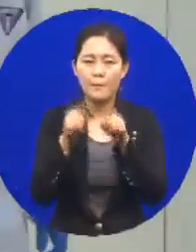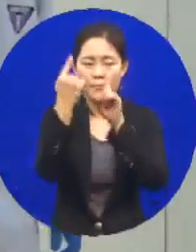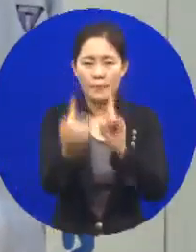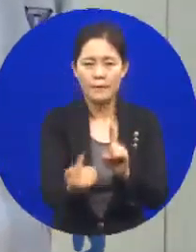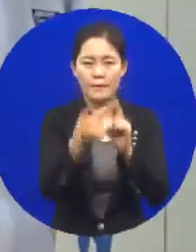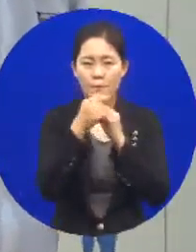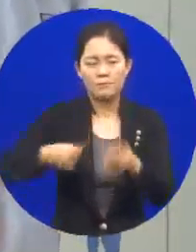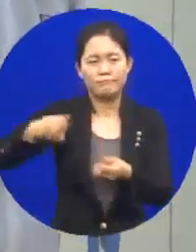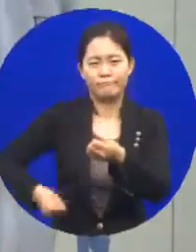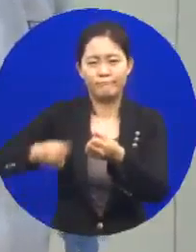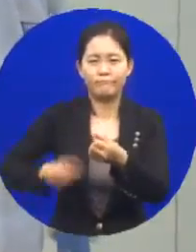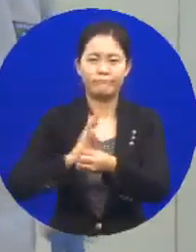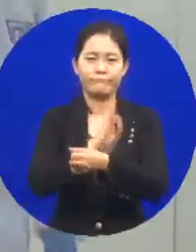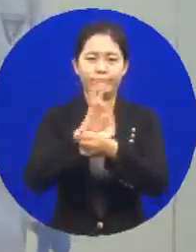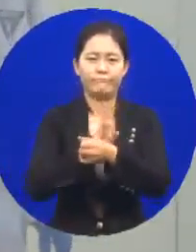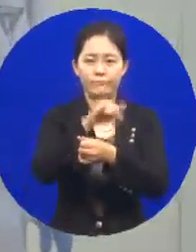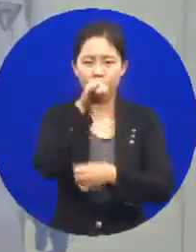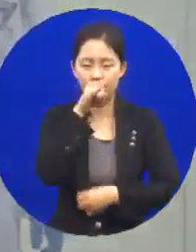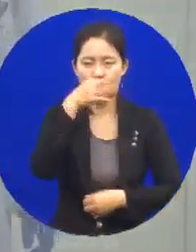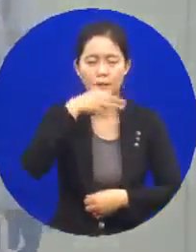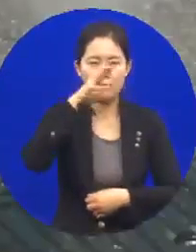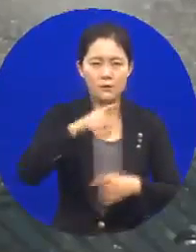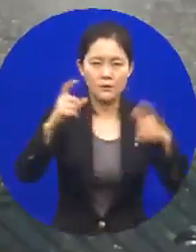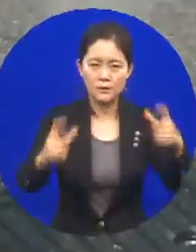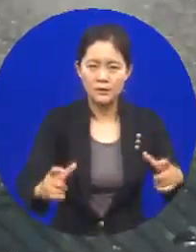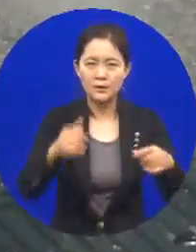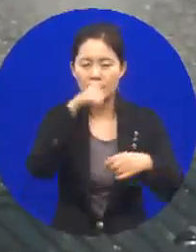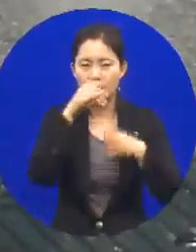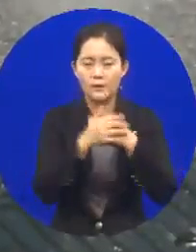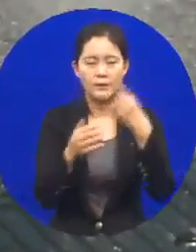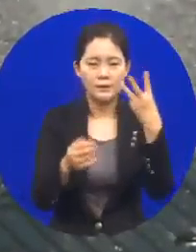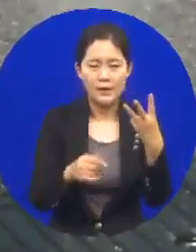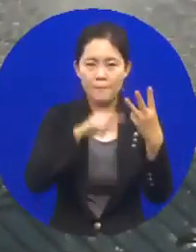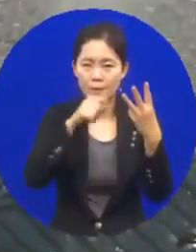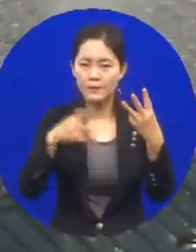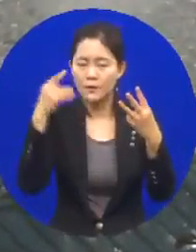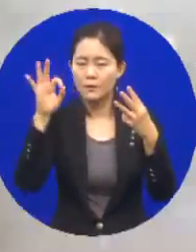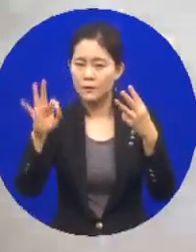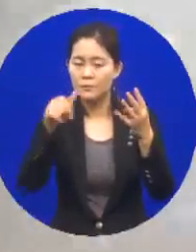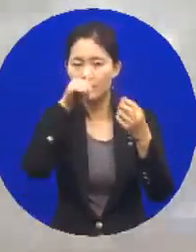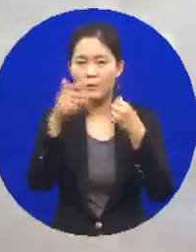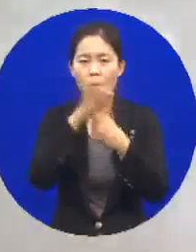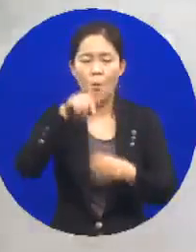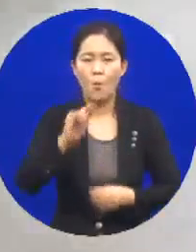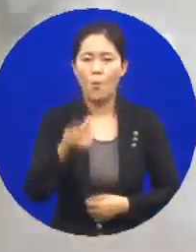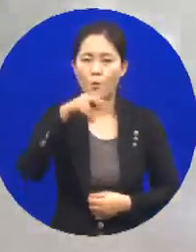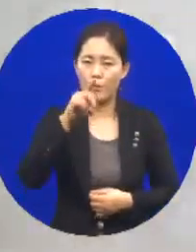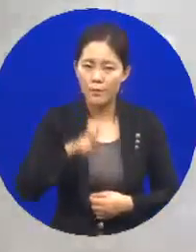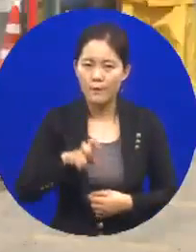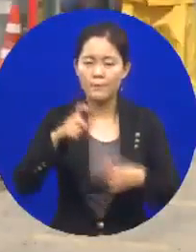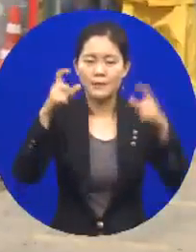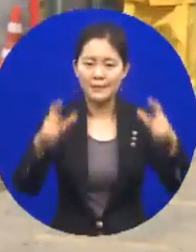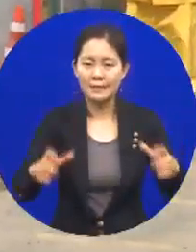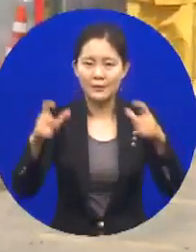24시간 이동 차량을 소독하고 있습니다. 시는 또 이천 AI 발생 지역에서 3에서 10km 반경에 있는 원삼, 대감,